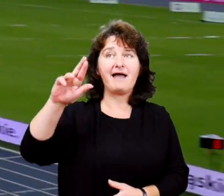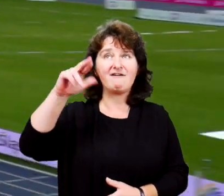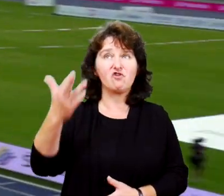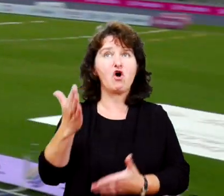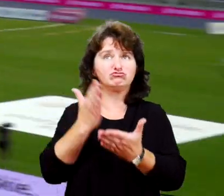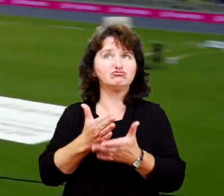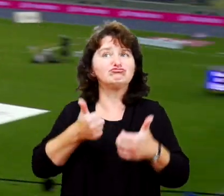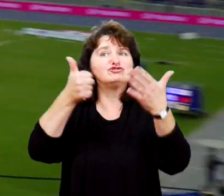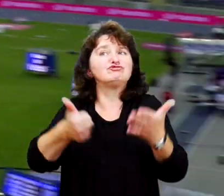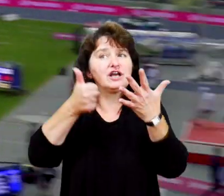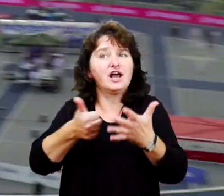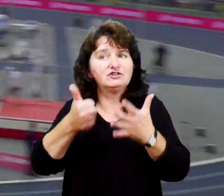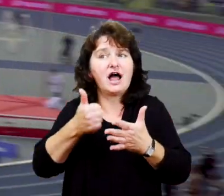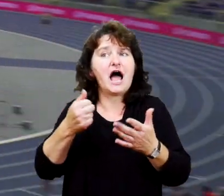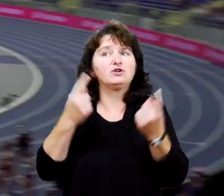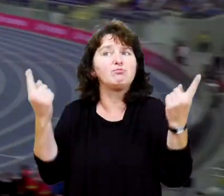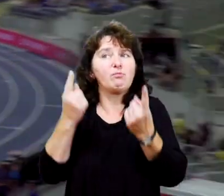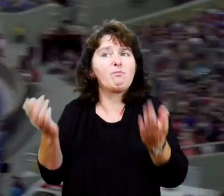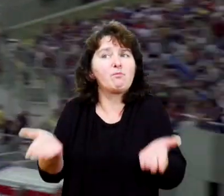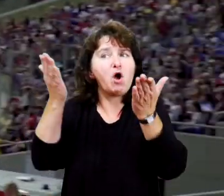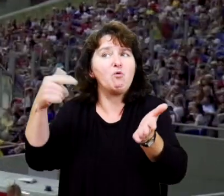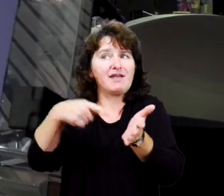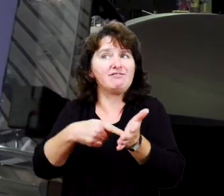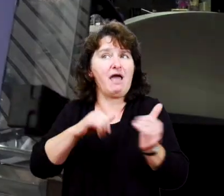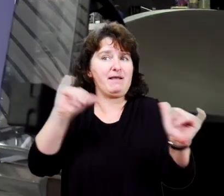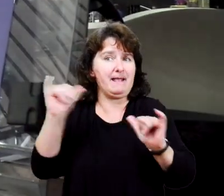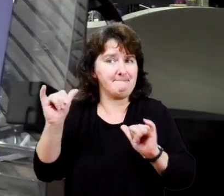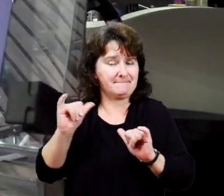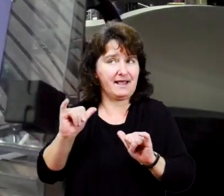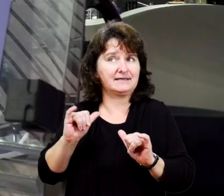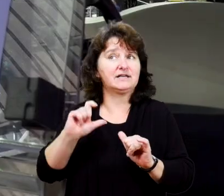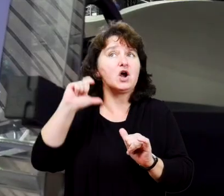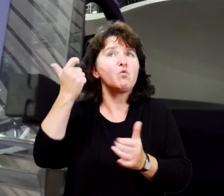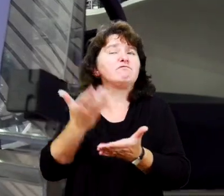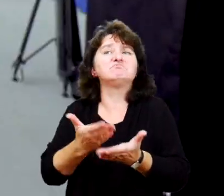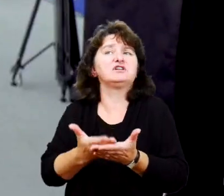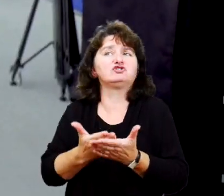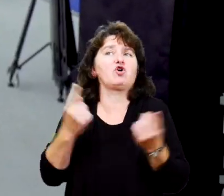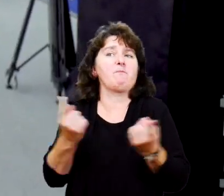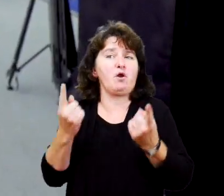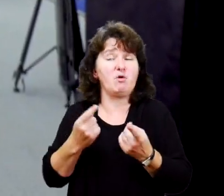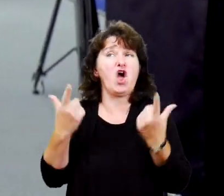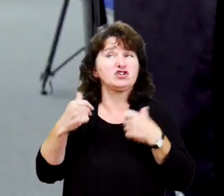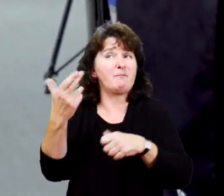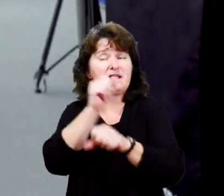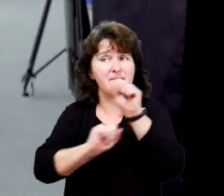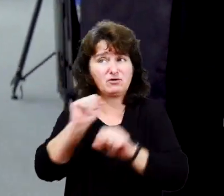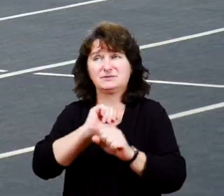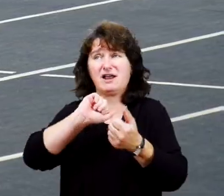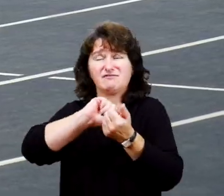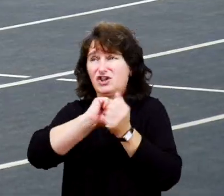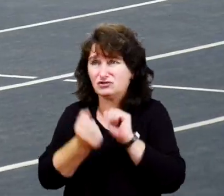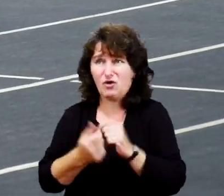Peffron już od 6 lat promuje to przedsięwzięcie. Przede wszystkim dlatego, że osoby niepełnosprawne są